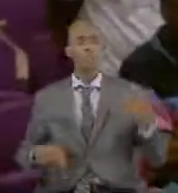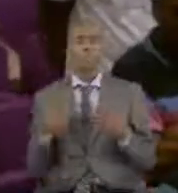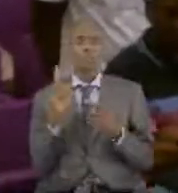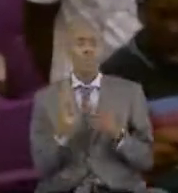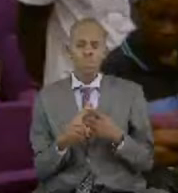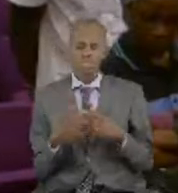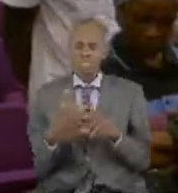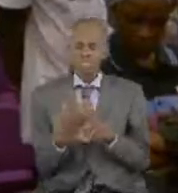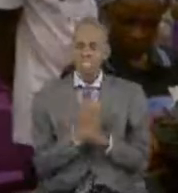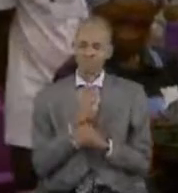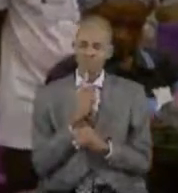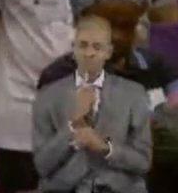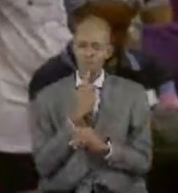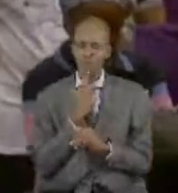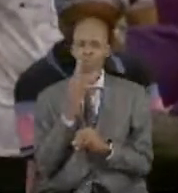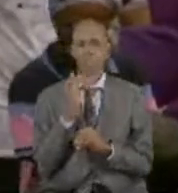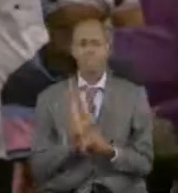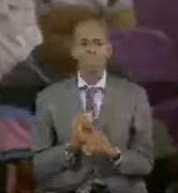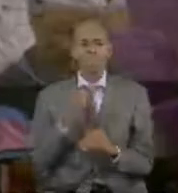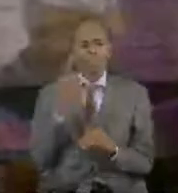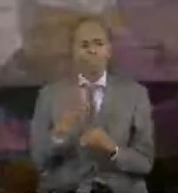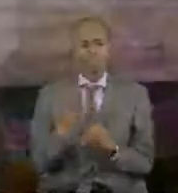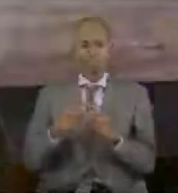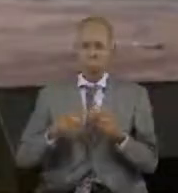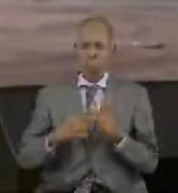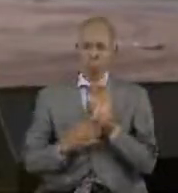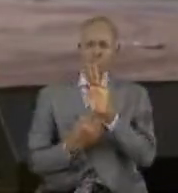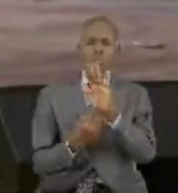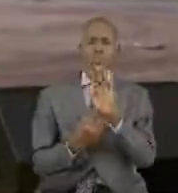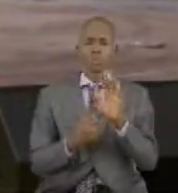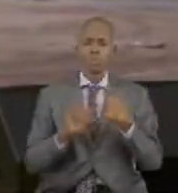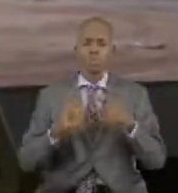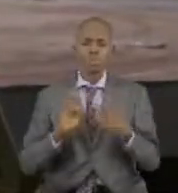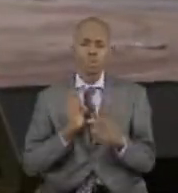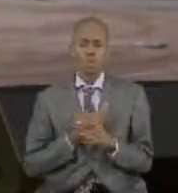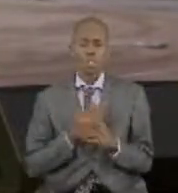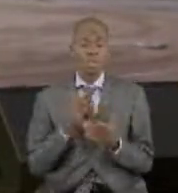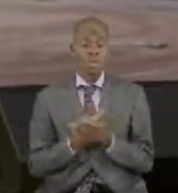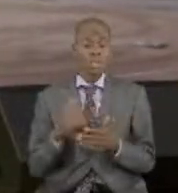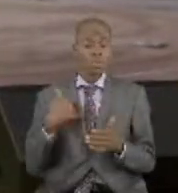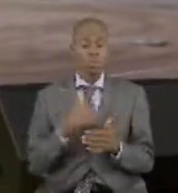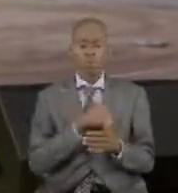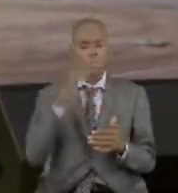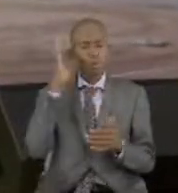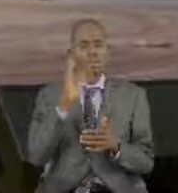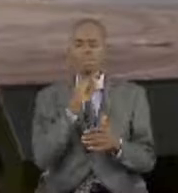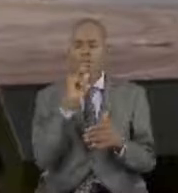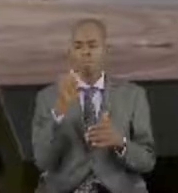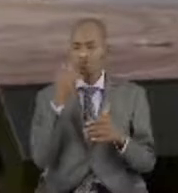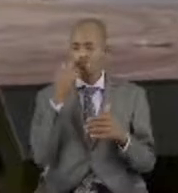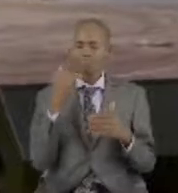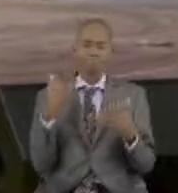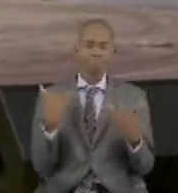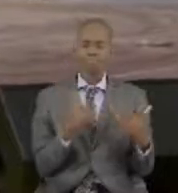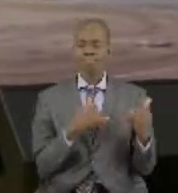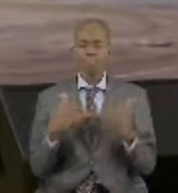prendre au sérieux la révélation que tu nous apportes, afin que nous n'allons pas jouer avec nos vies,